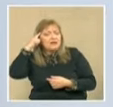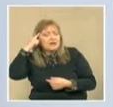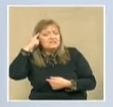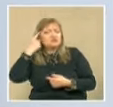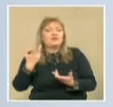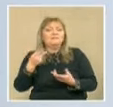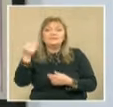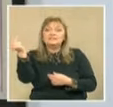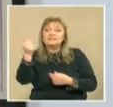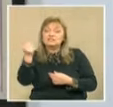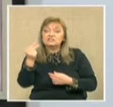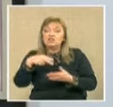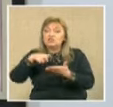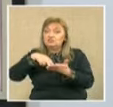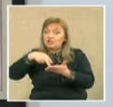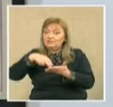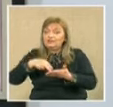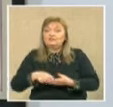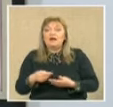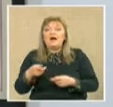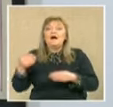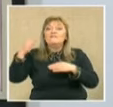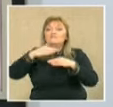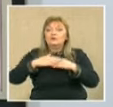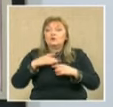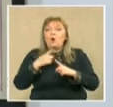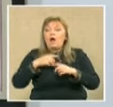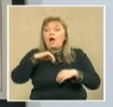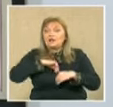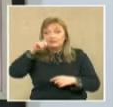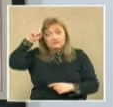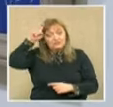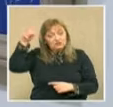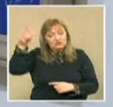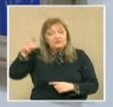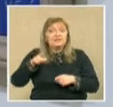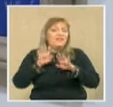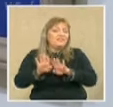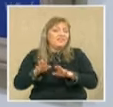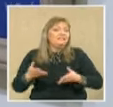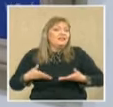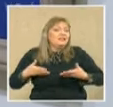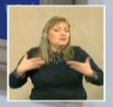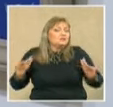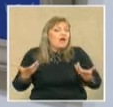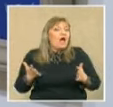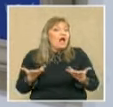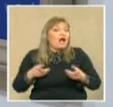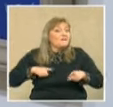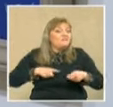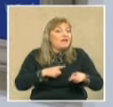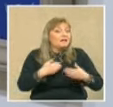разсъждавайки с четката върху характера на жената, върху душевността и върху нейните настроения, как те влияят на